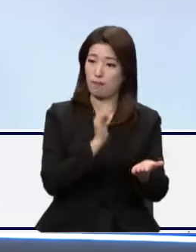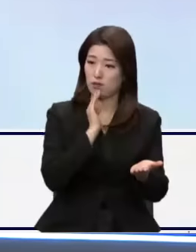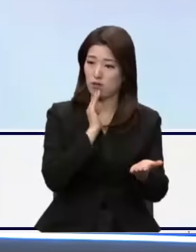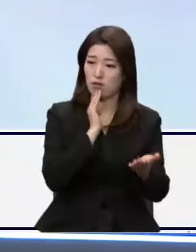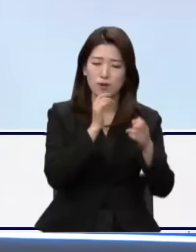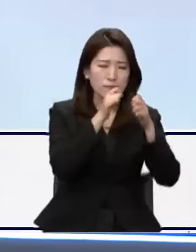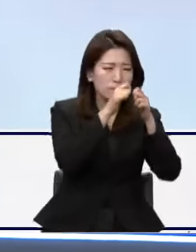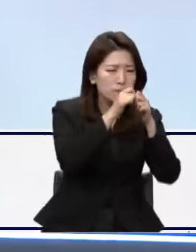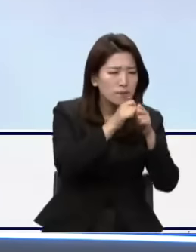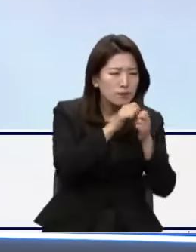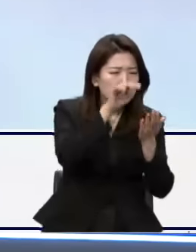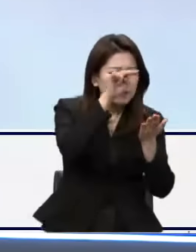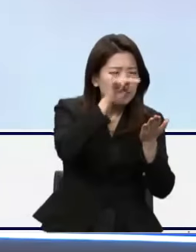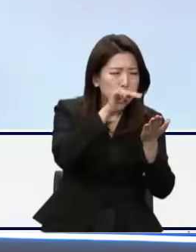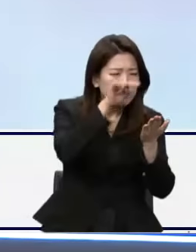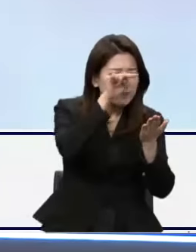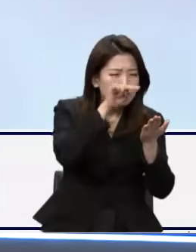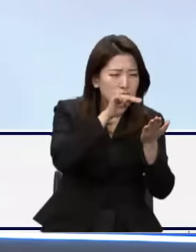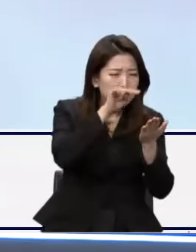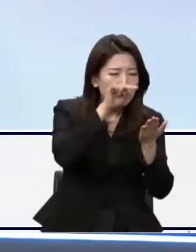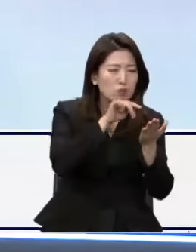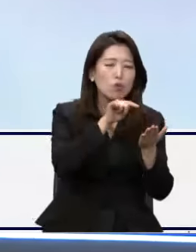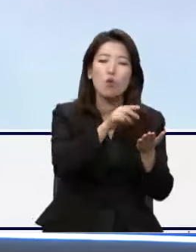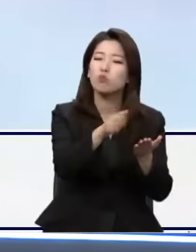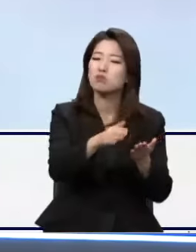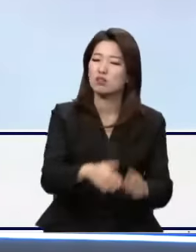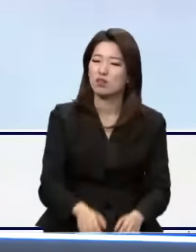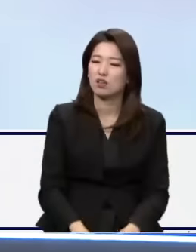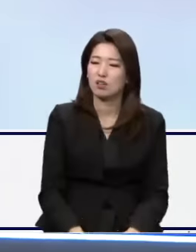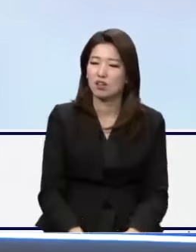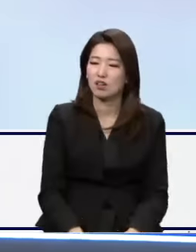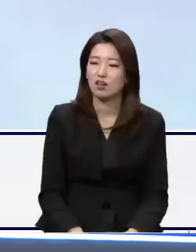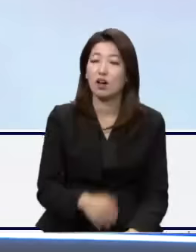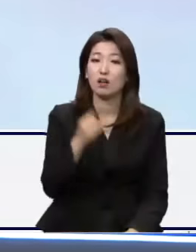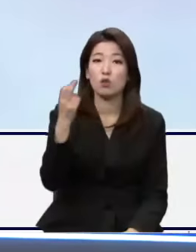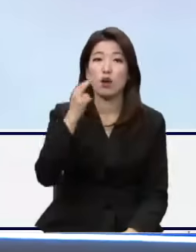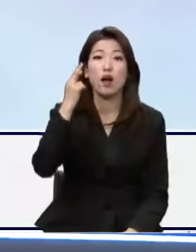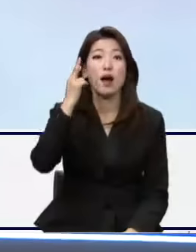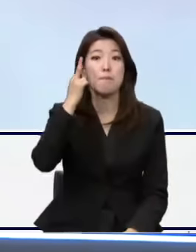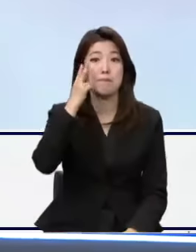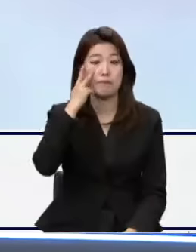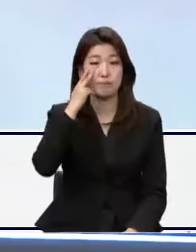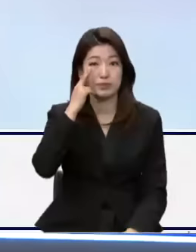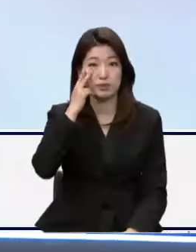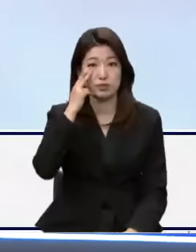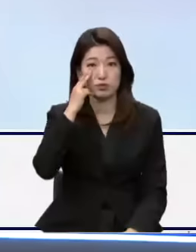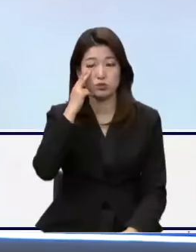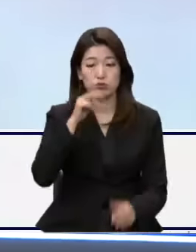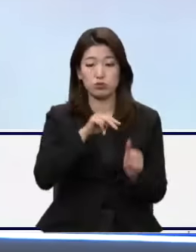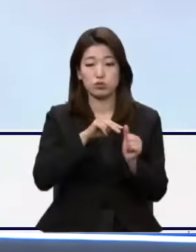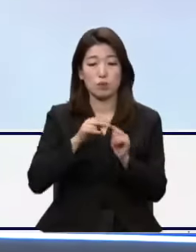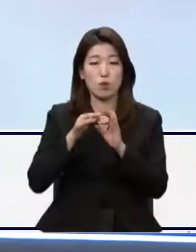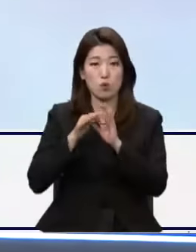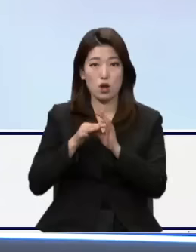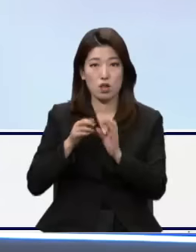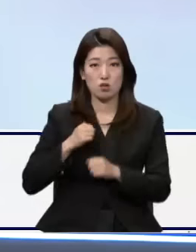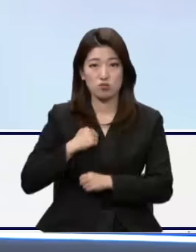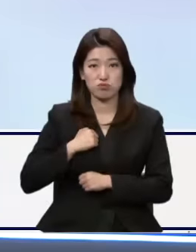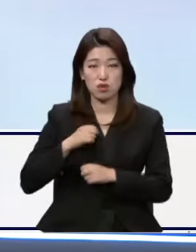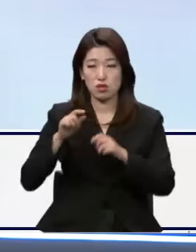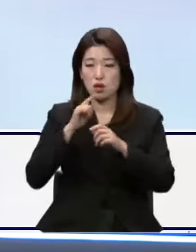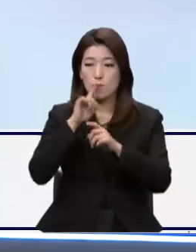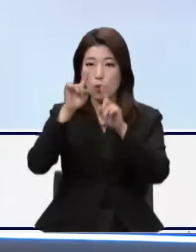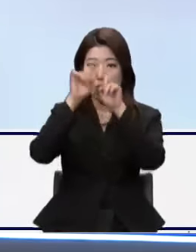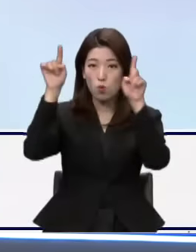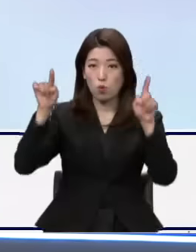봤어요 근데 그 논문에 토대가 되는게 미국 cic 미군 방첩부대 보고서라는 겁니다 그럼 구체적으로이 cic